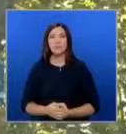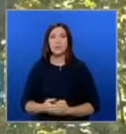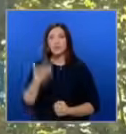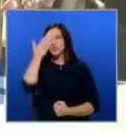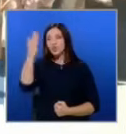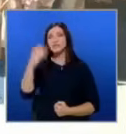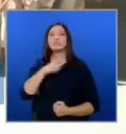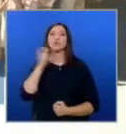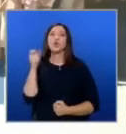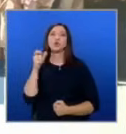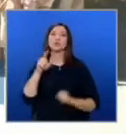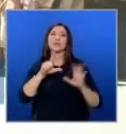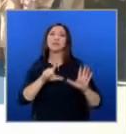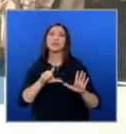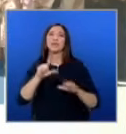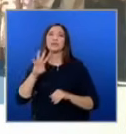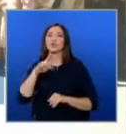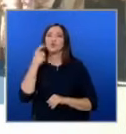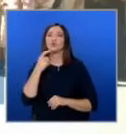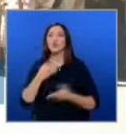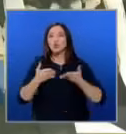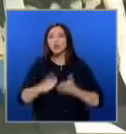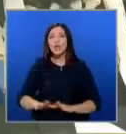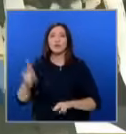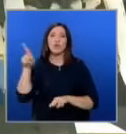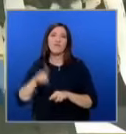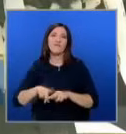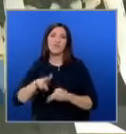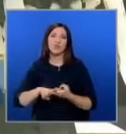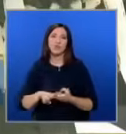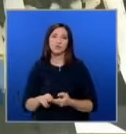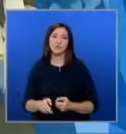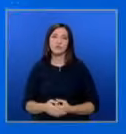Честваме 174 години от рождението на Иван Вазов.